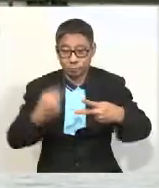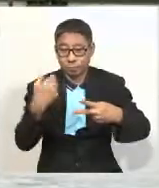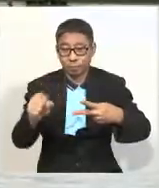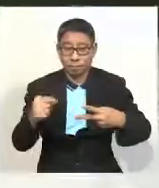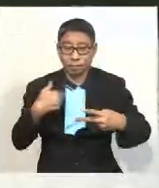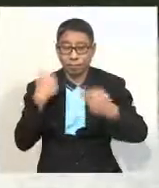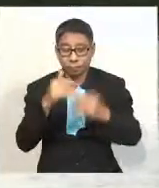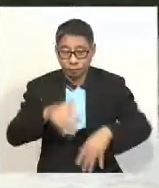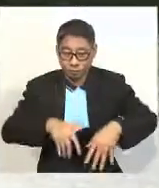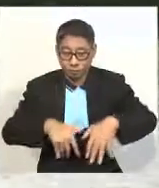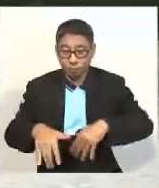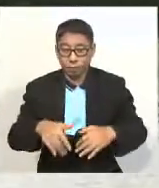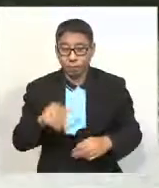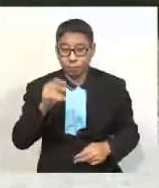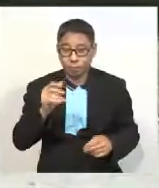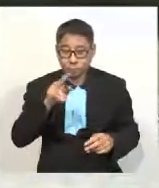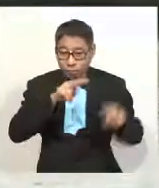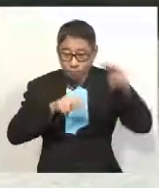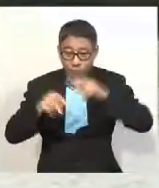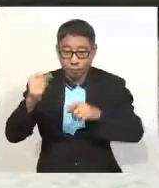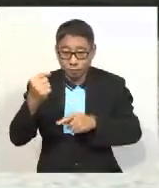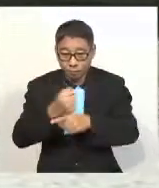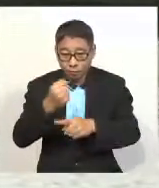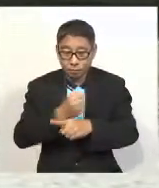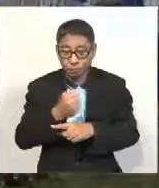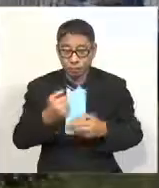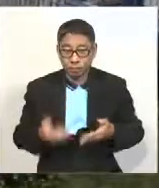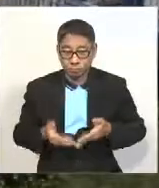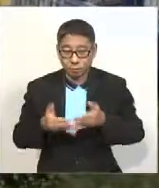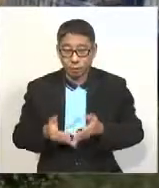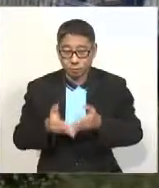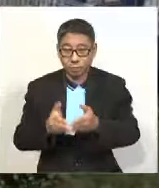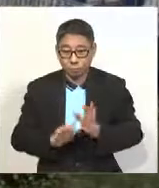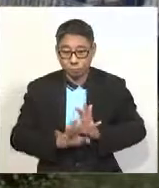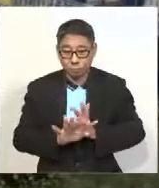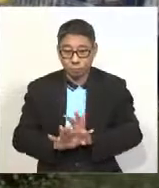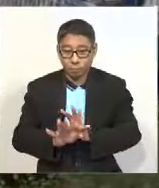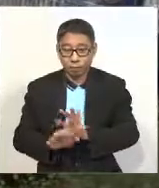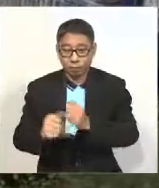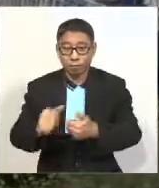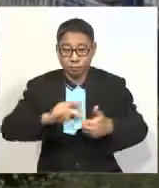ซึ่งประชาชนทั่วไปสามารถร่วมชมการฝึกซ้อมได้ตามเส้นทางเสด็จพระราชดำเนินนะคะ